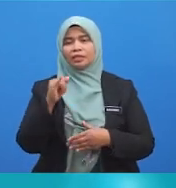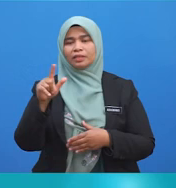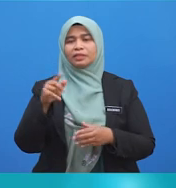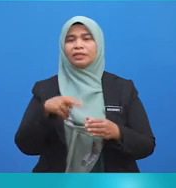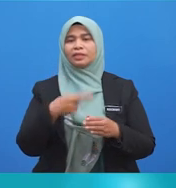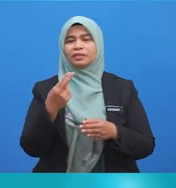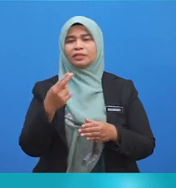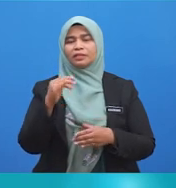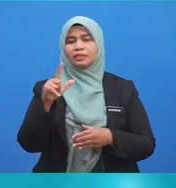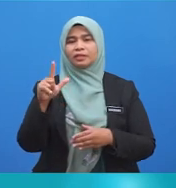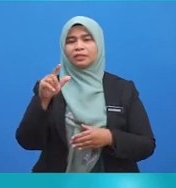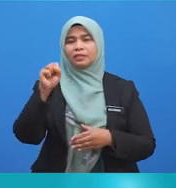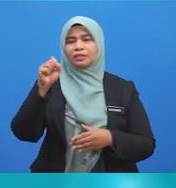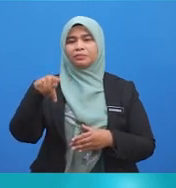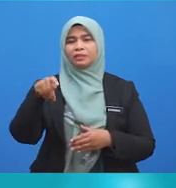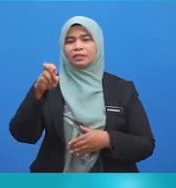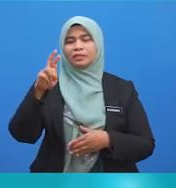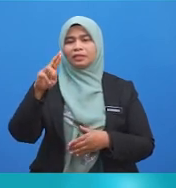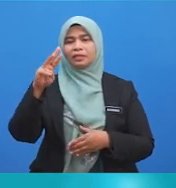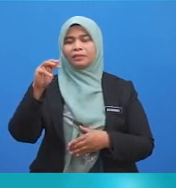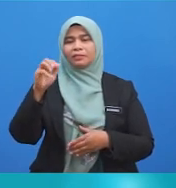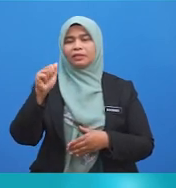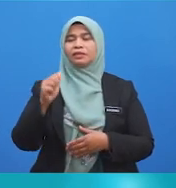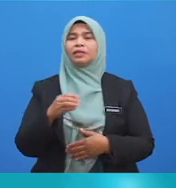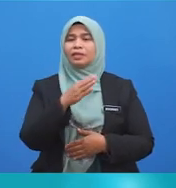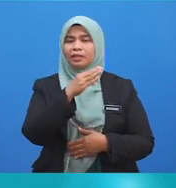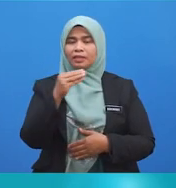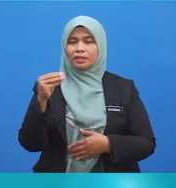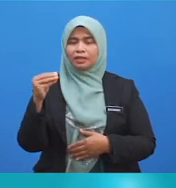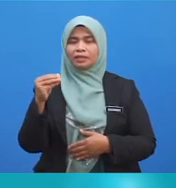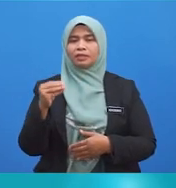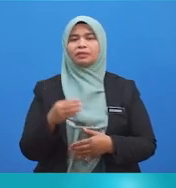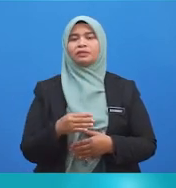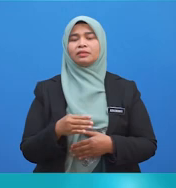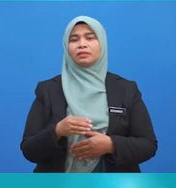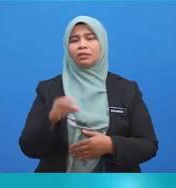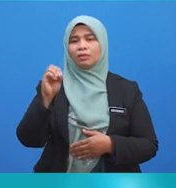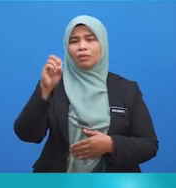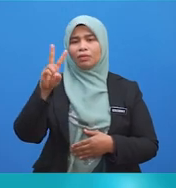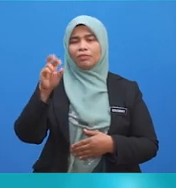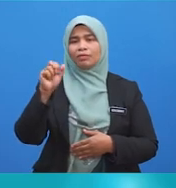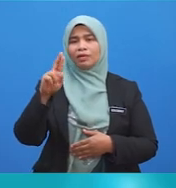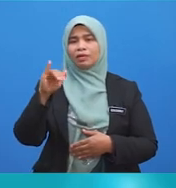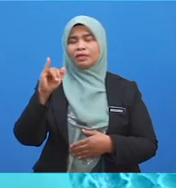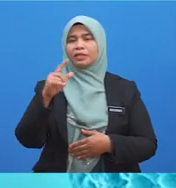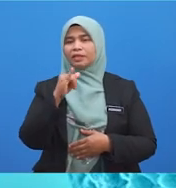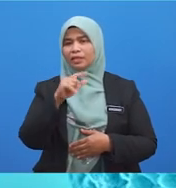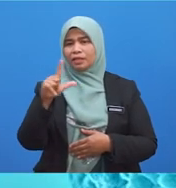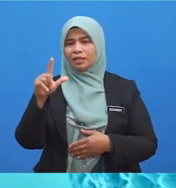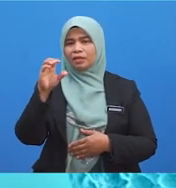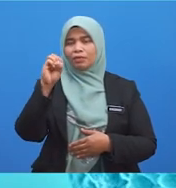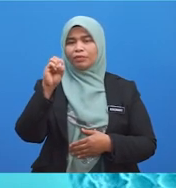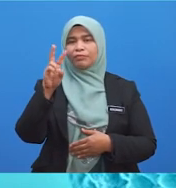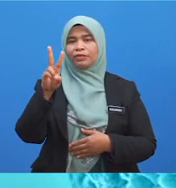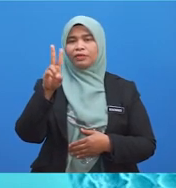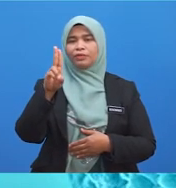sperma dan gamet yang dihasilkan oleh ovari ialah ovum.